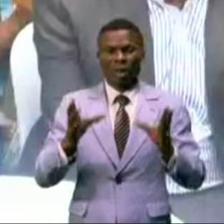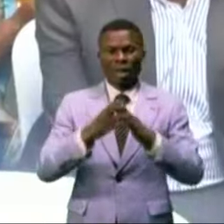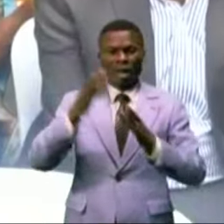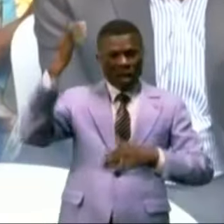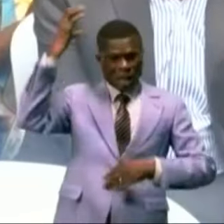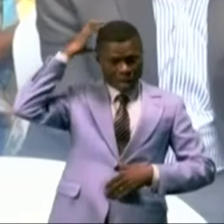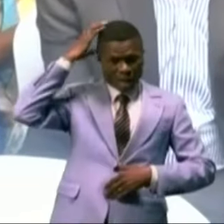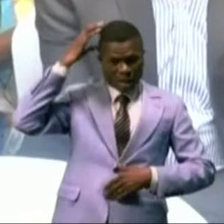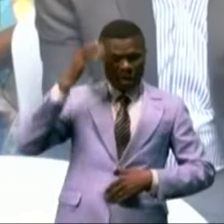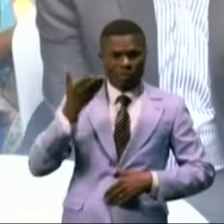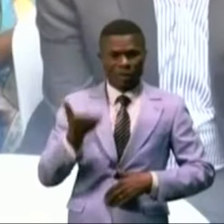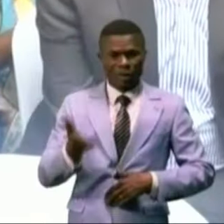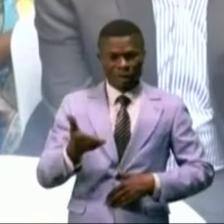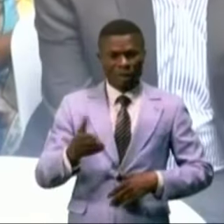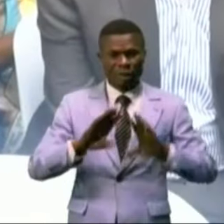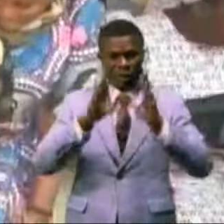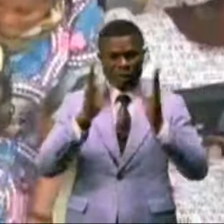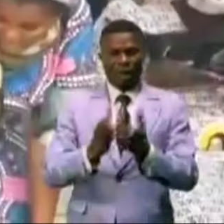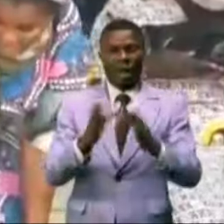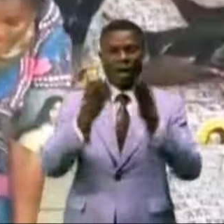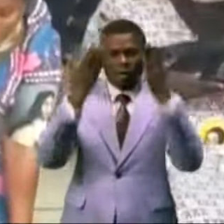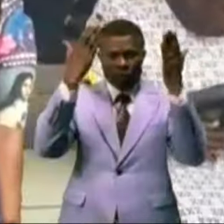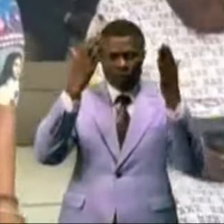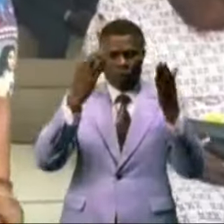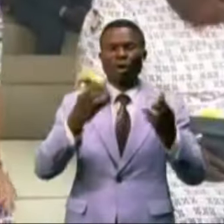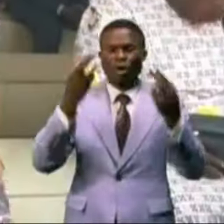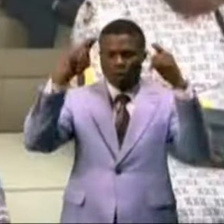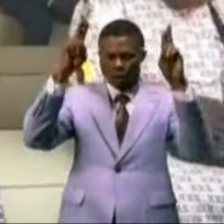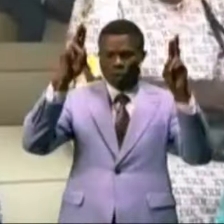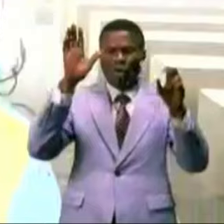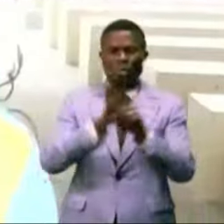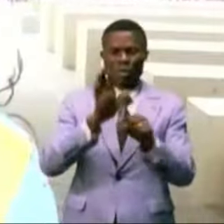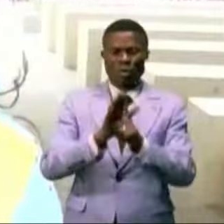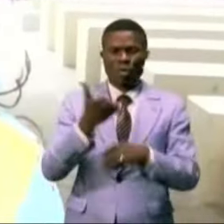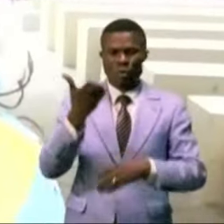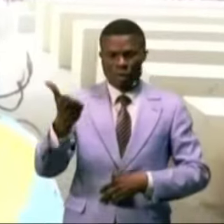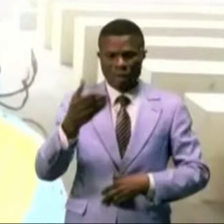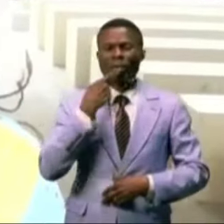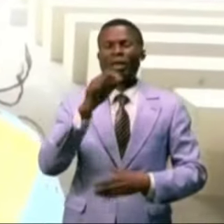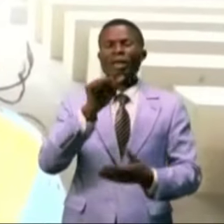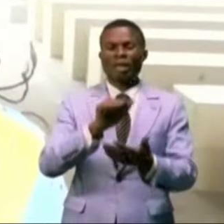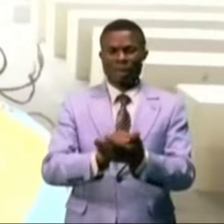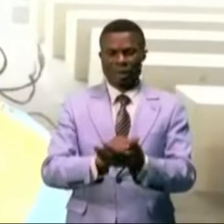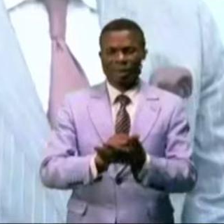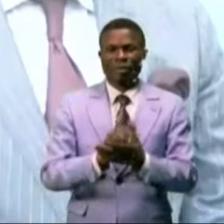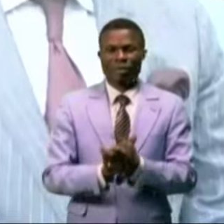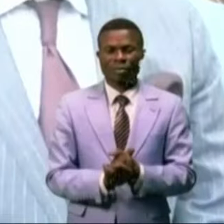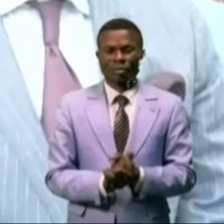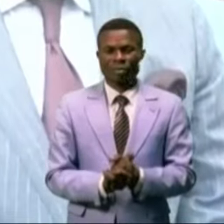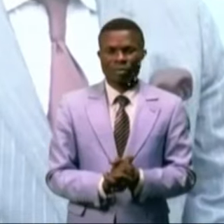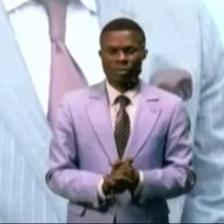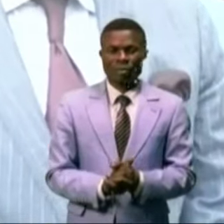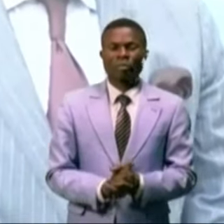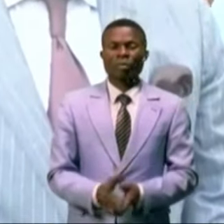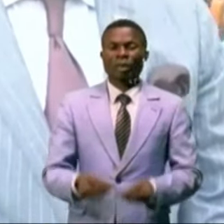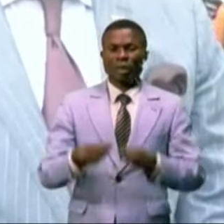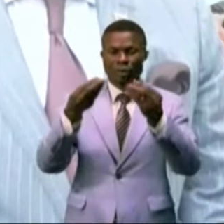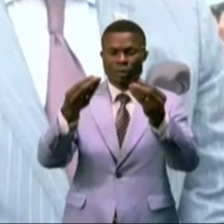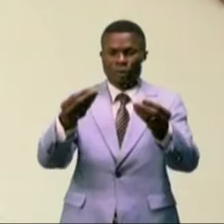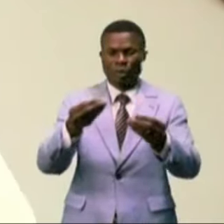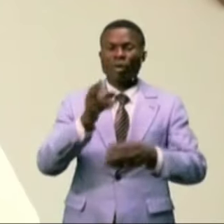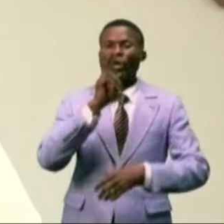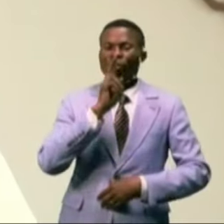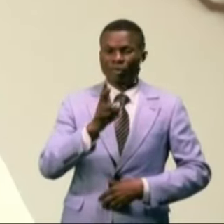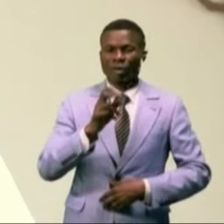toute nature, car avec Dieu, on va de victoire en victoire, a-t-il martelé. Je vous la confie, cette